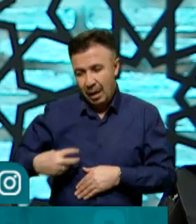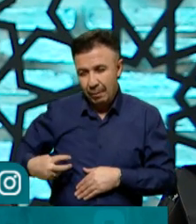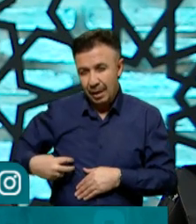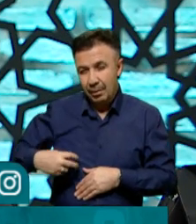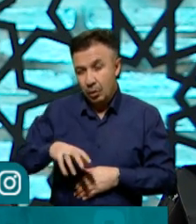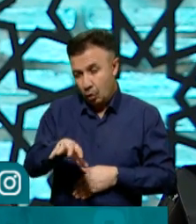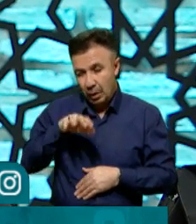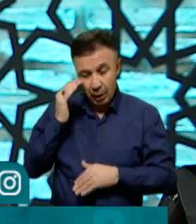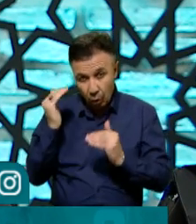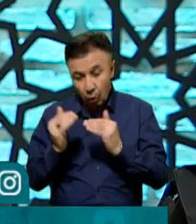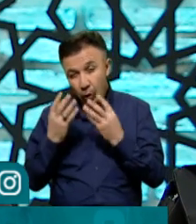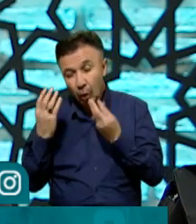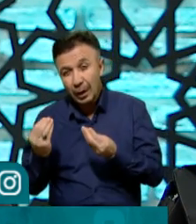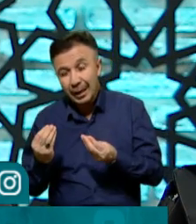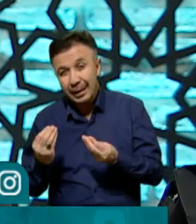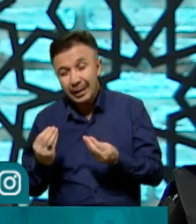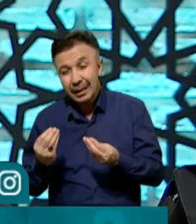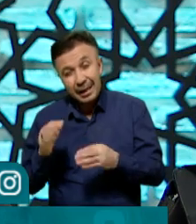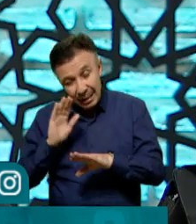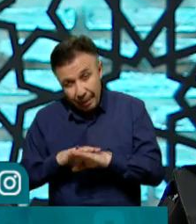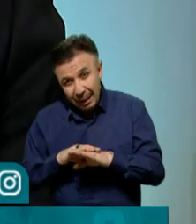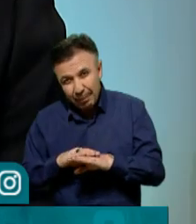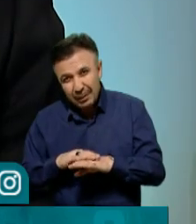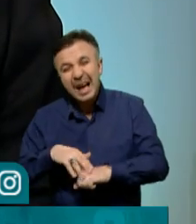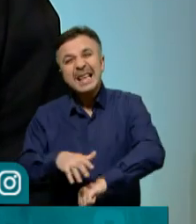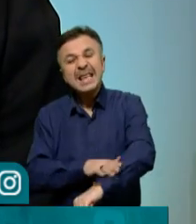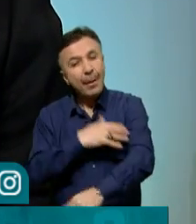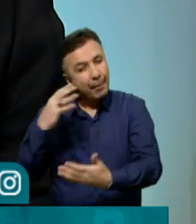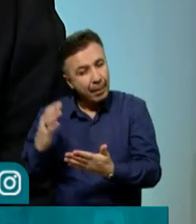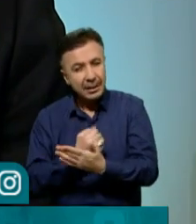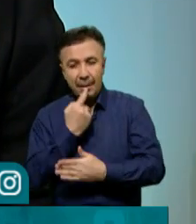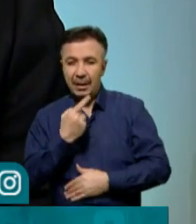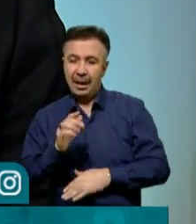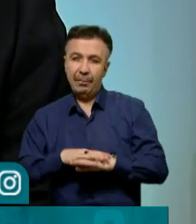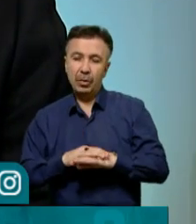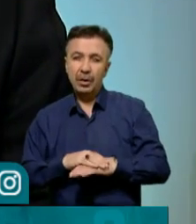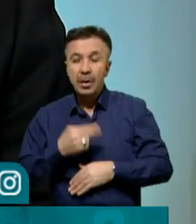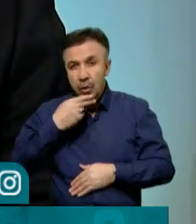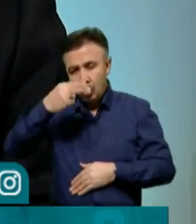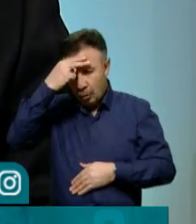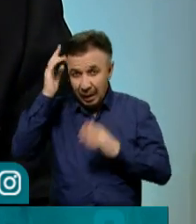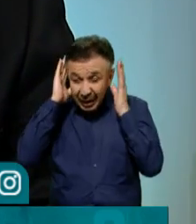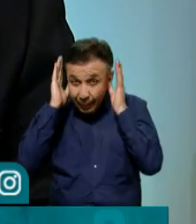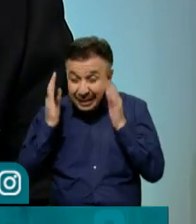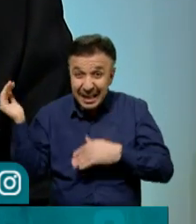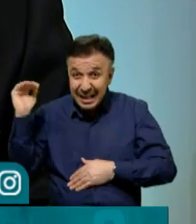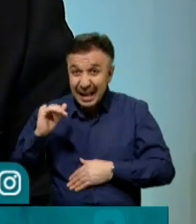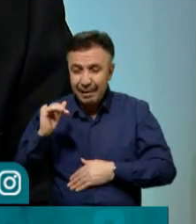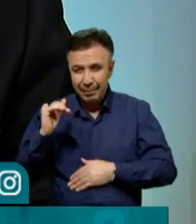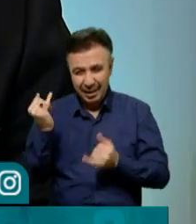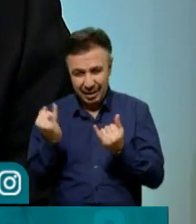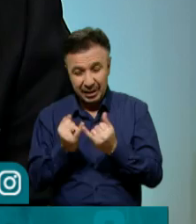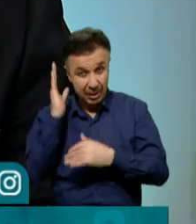bol ecir alalım diye yapıyoruz. Sevap alalım diye yapıyoruz. O halde Cuma'ya gelen bir kardeşimizin hutbe